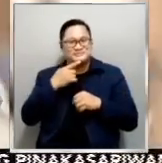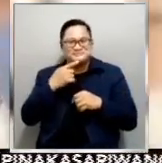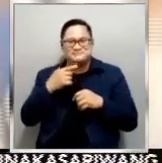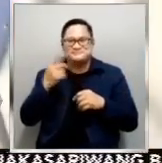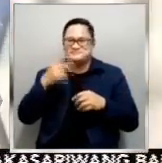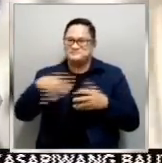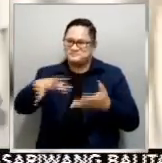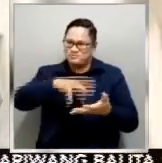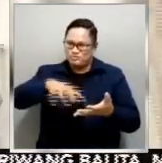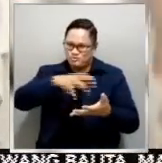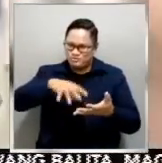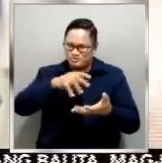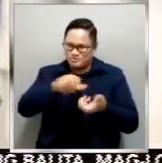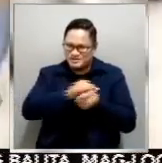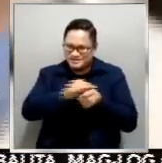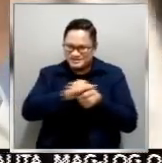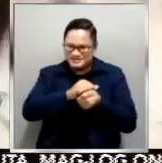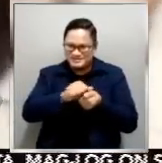machine. And portable